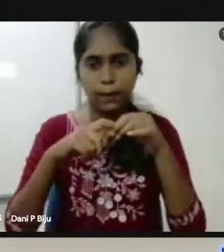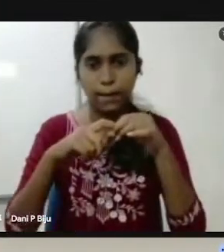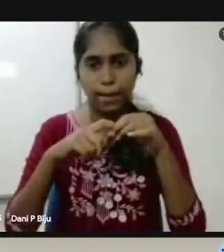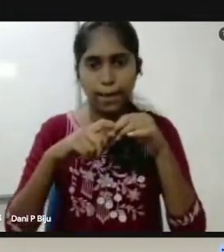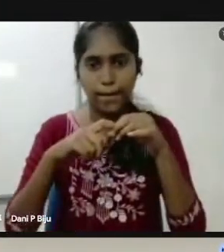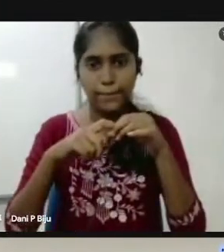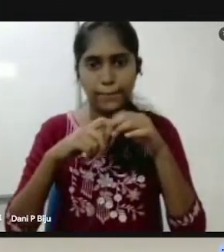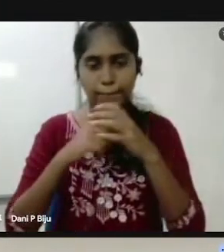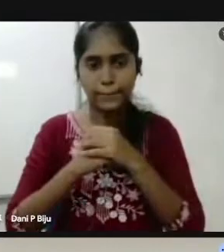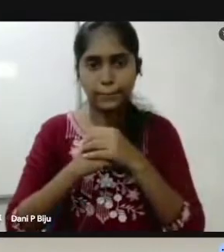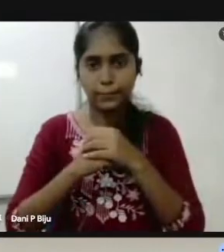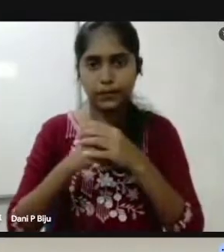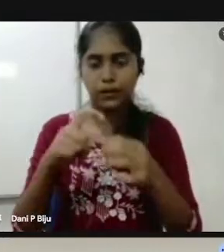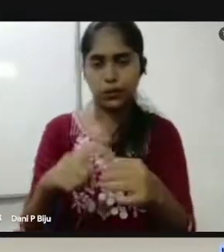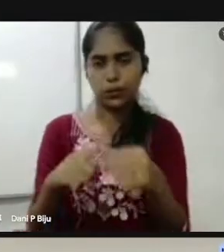നിങ്ങൾക്ക് ചോദിക്കാം.